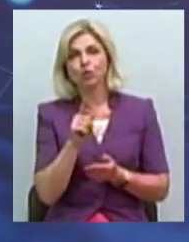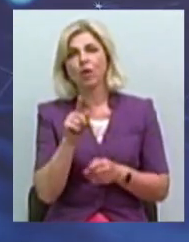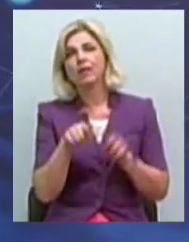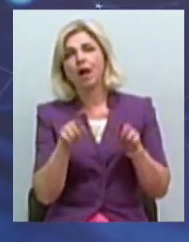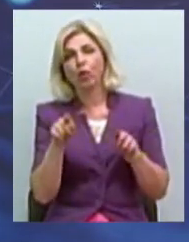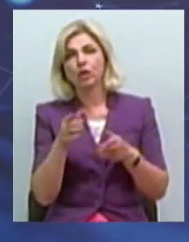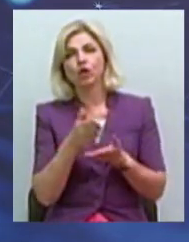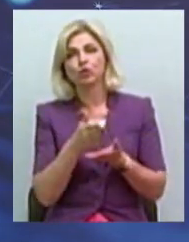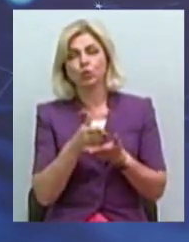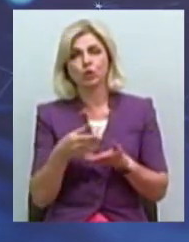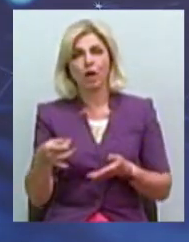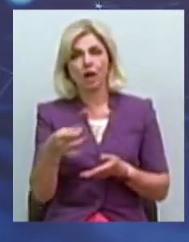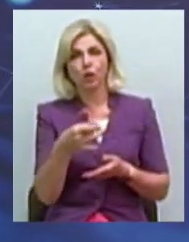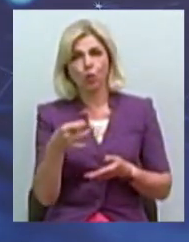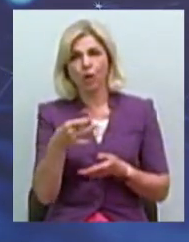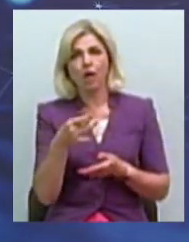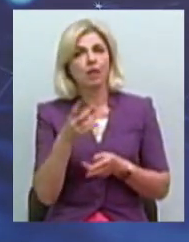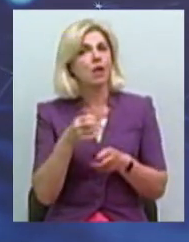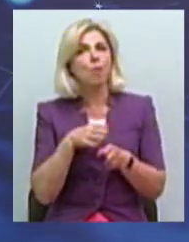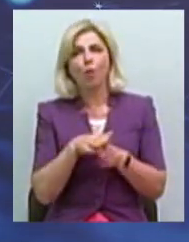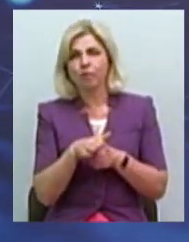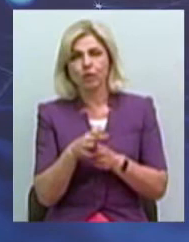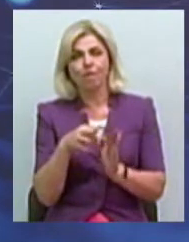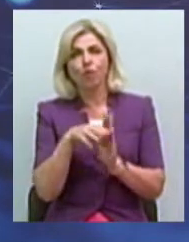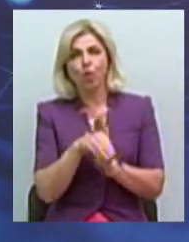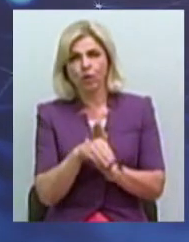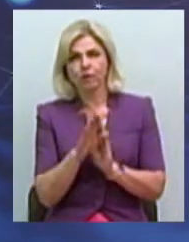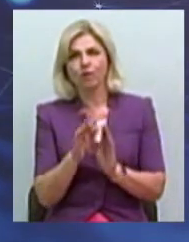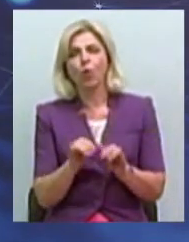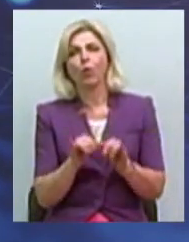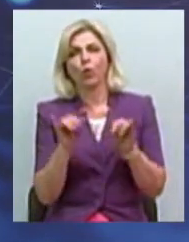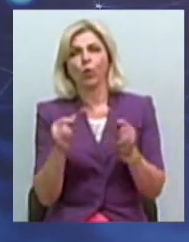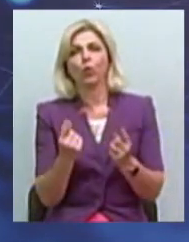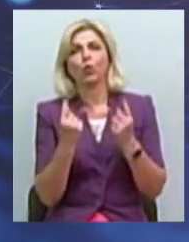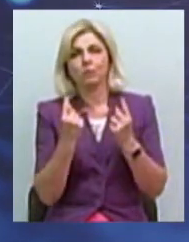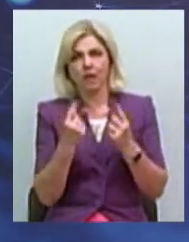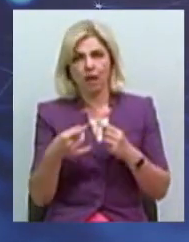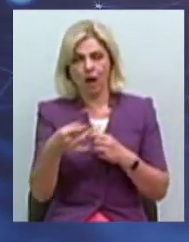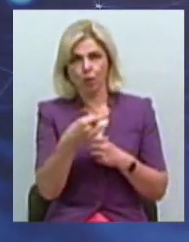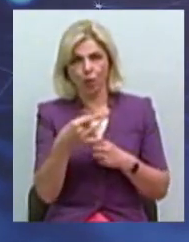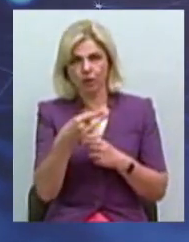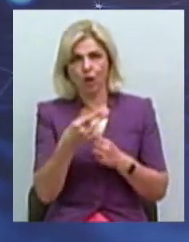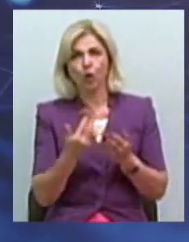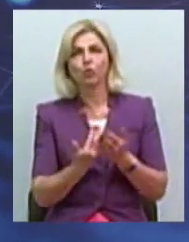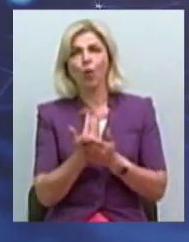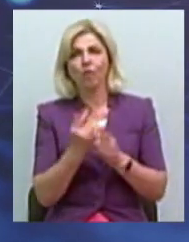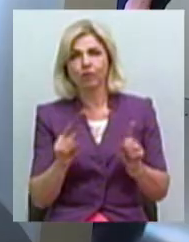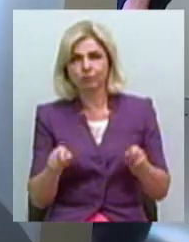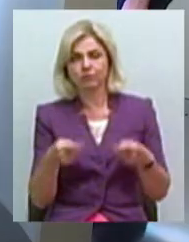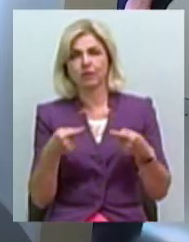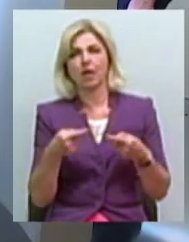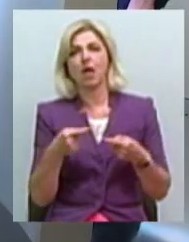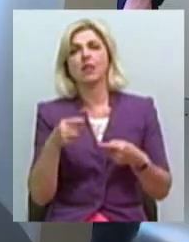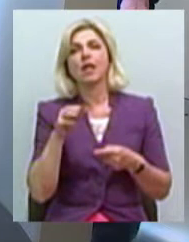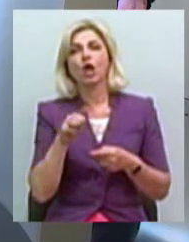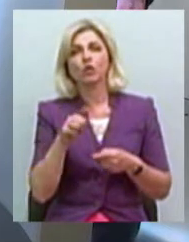існуючих районів не повністю входять в укрупнені районні новоутворення, так? На цій карті.